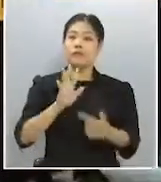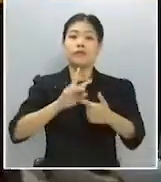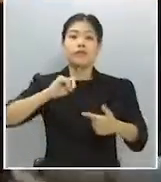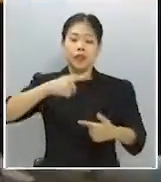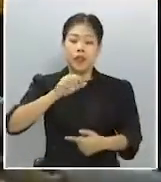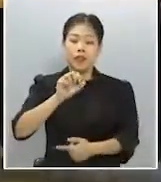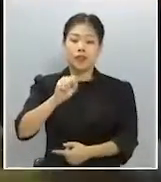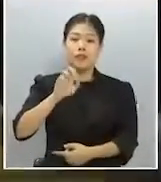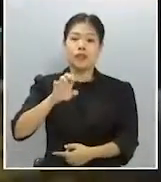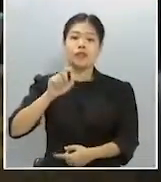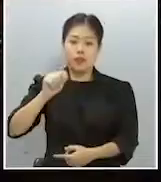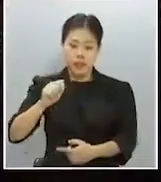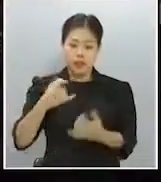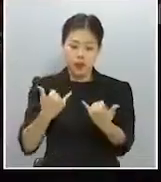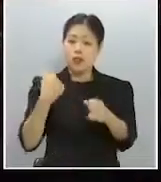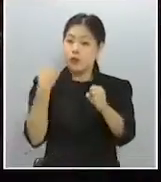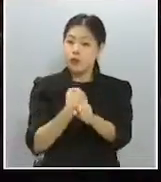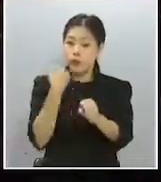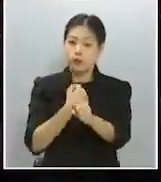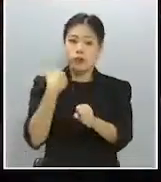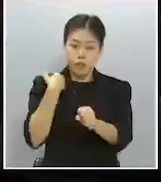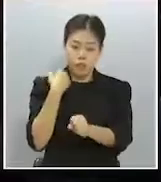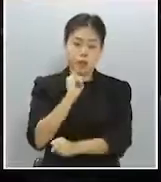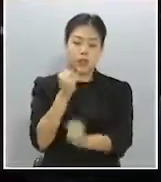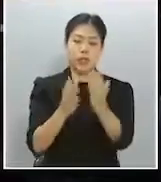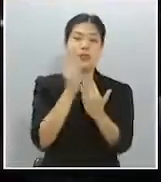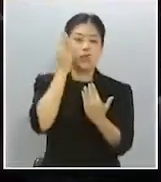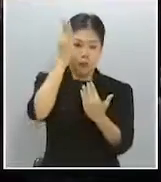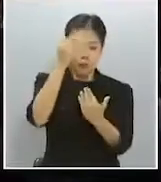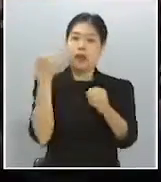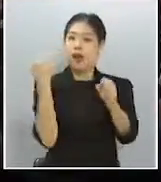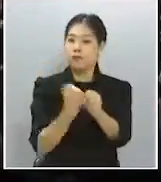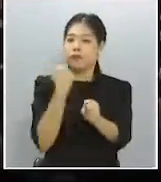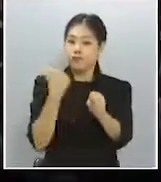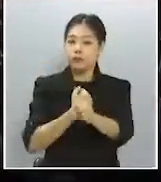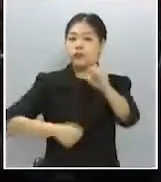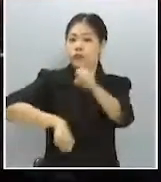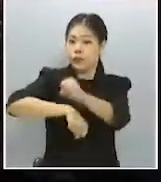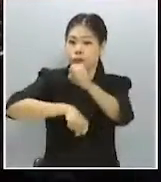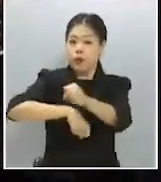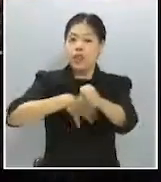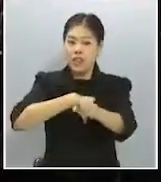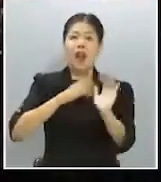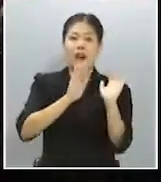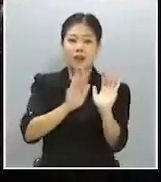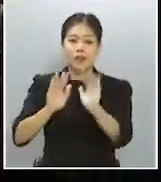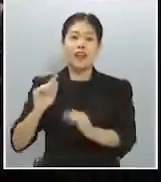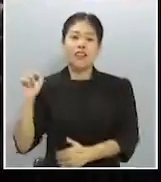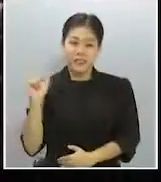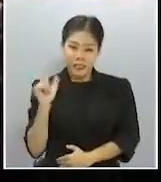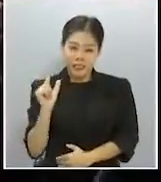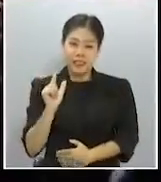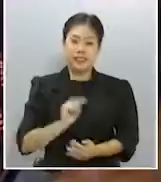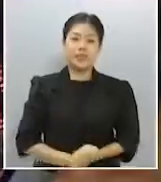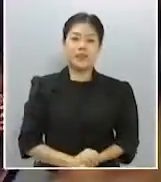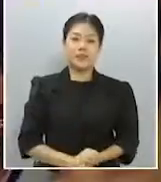เรานั้นก็จะเริ่มซ้อมกันวันแรกนะฮะวันจันทร์หน้าครับต้องบอกเลยนะครับว่าฝากเชียร์สีเหลืองเข้าด้วยนะตัว